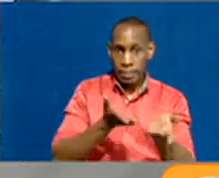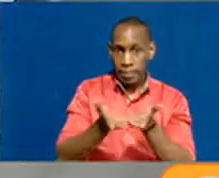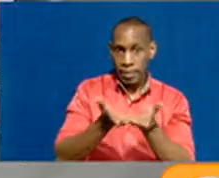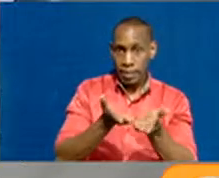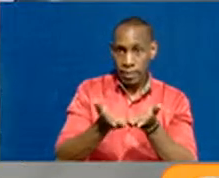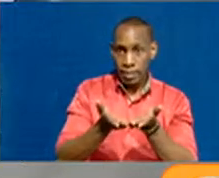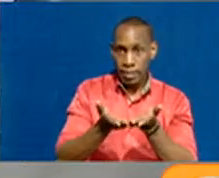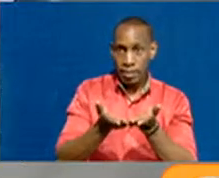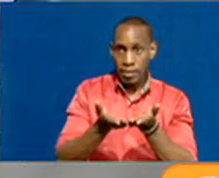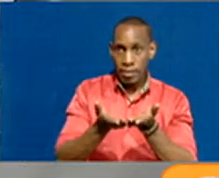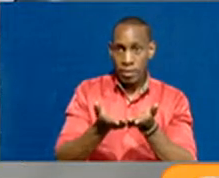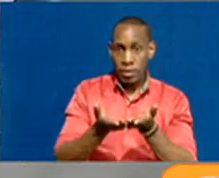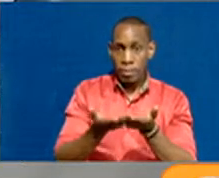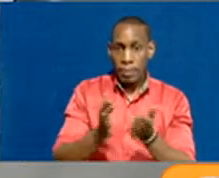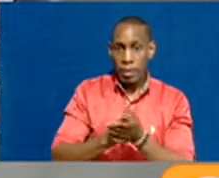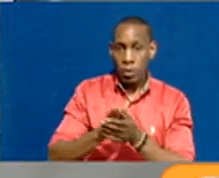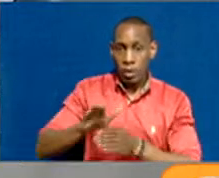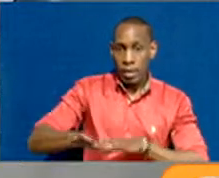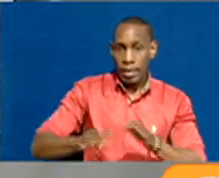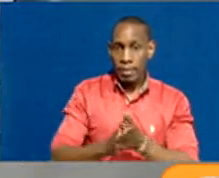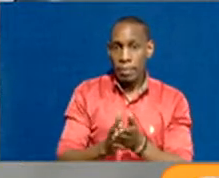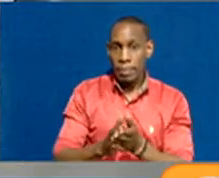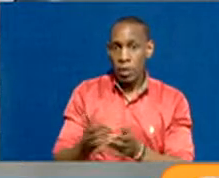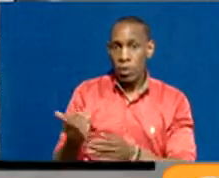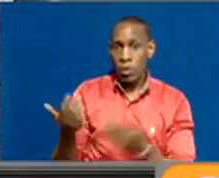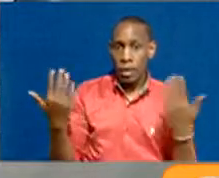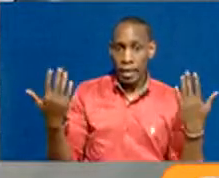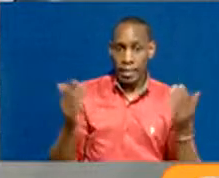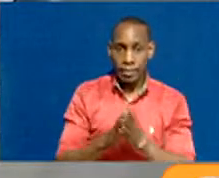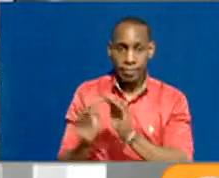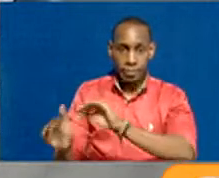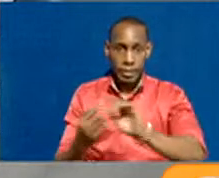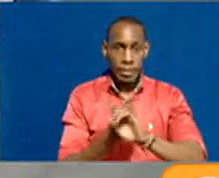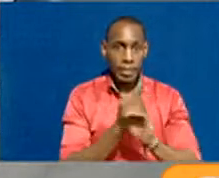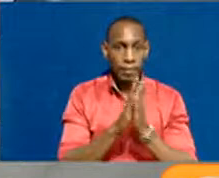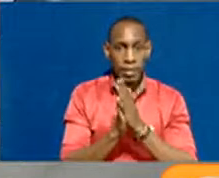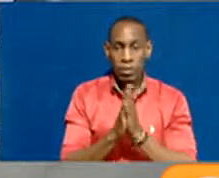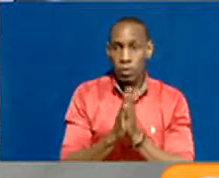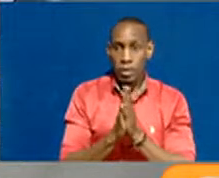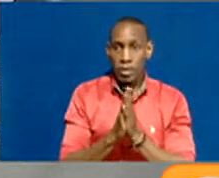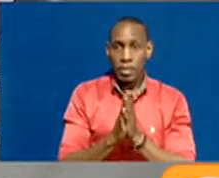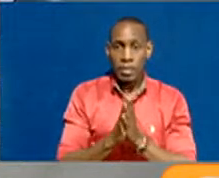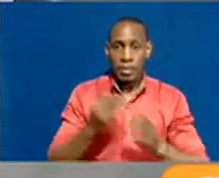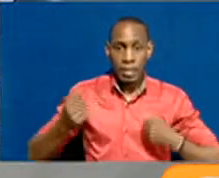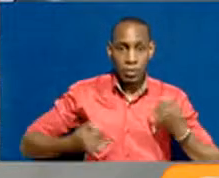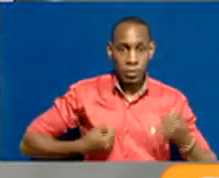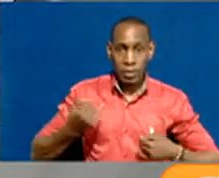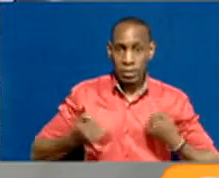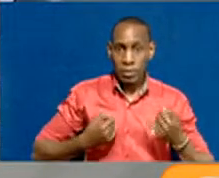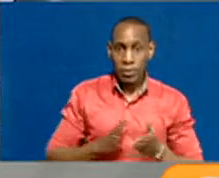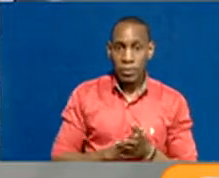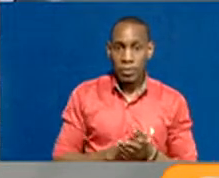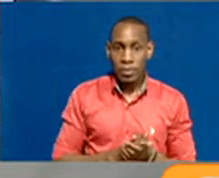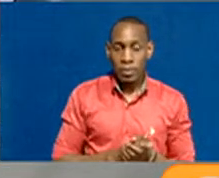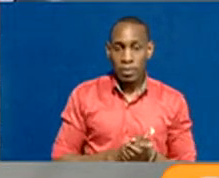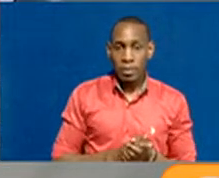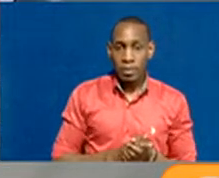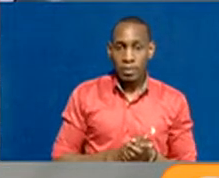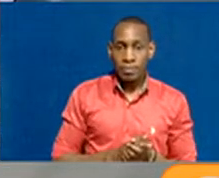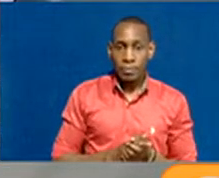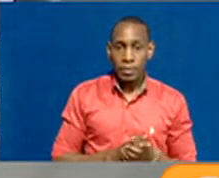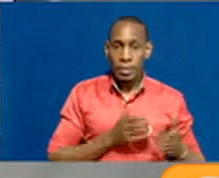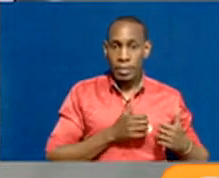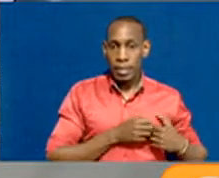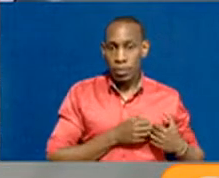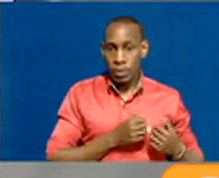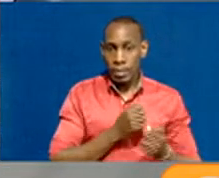ima kwa miguu au mikono. Lakini tukiangazia taarifa nyinginezo tofauti za tabasamu katika mapenzi ya kufa kuzikana ni